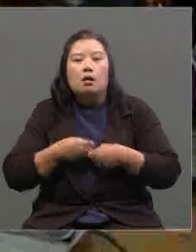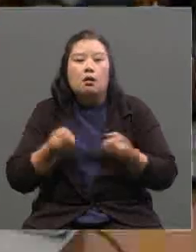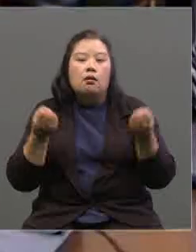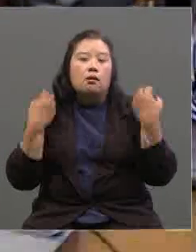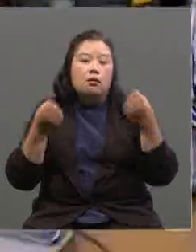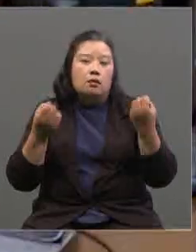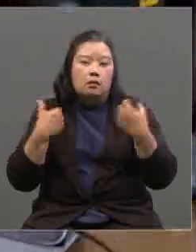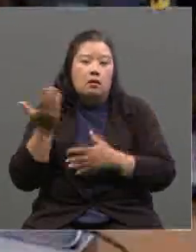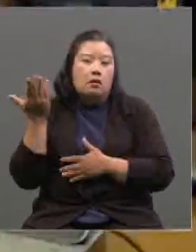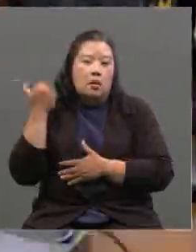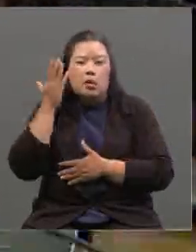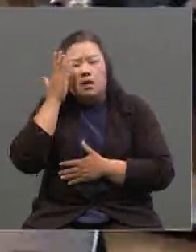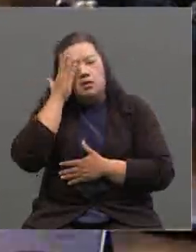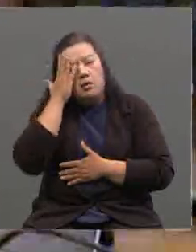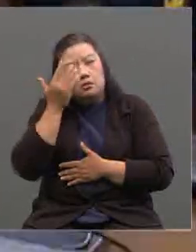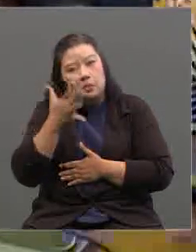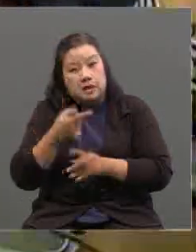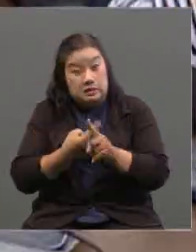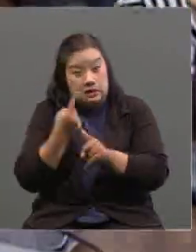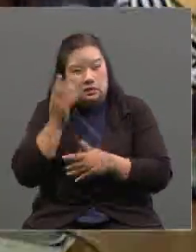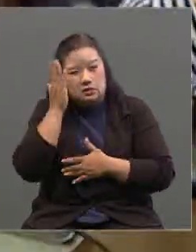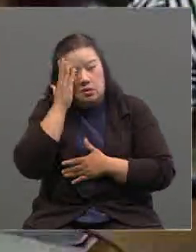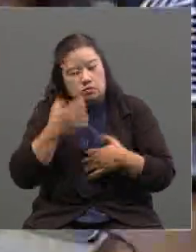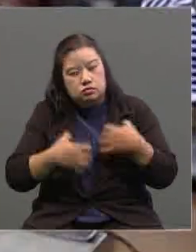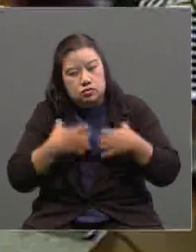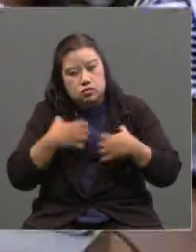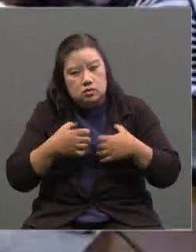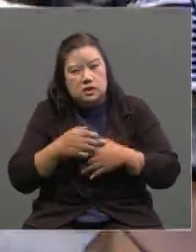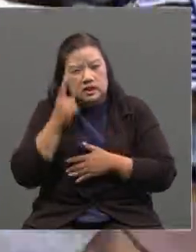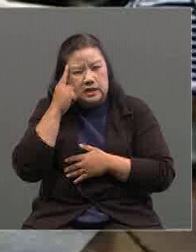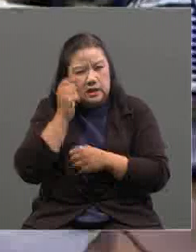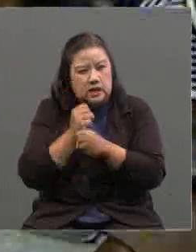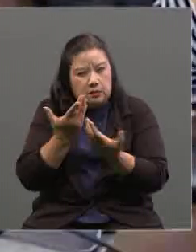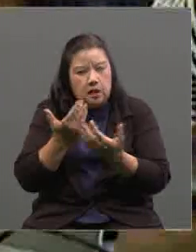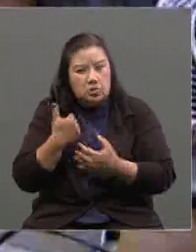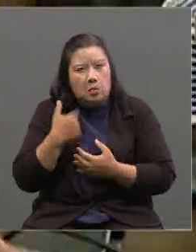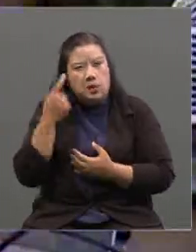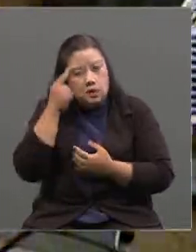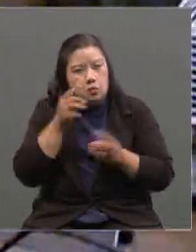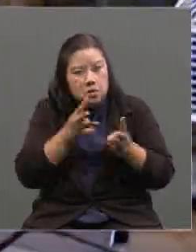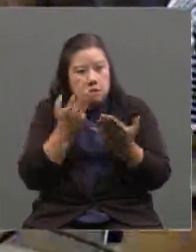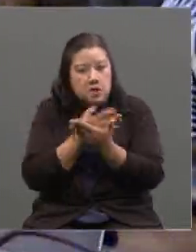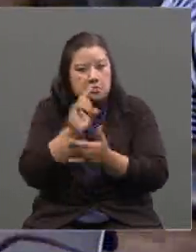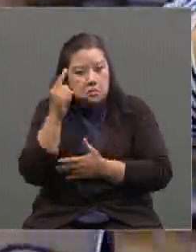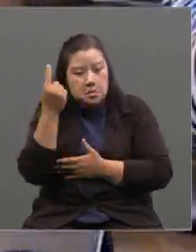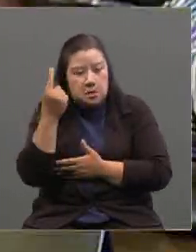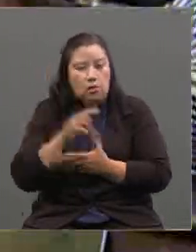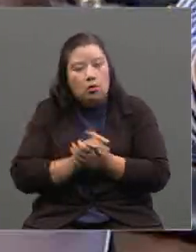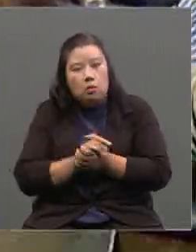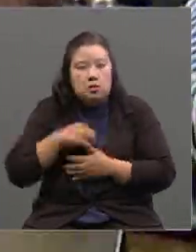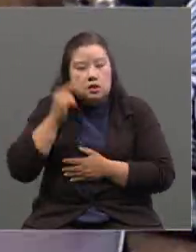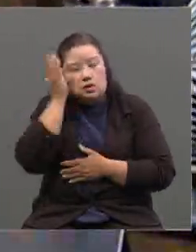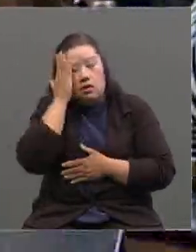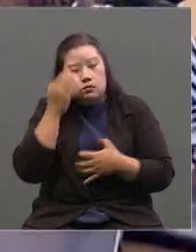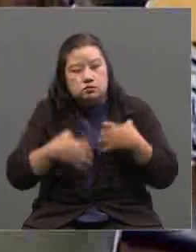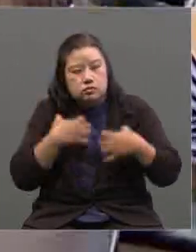มาทุกคืนไม่หลับมาเป็นเดือนแล้วเพราะว่าสถานการณ์มันก็เปลี่ยนทุกวันเปลี่ยนทุกชั่วโมง ไม่ ใช่ ว่า